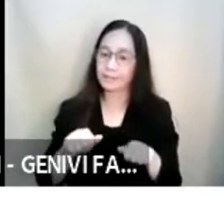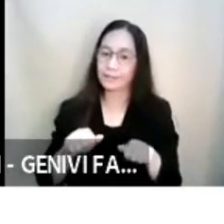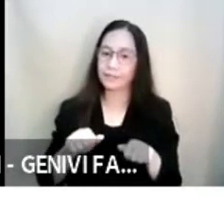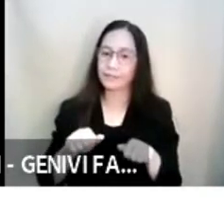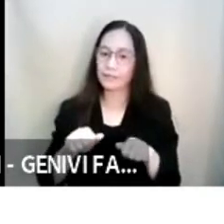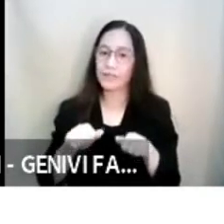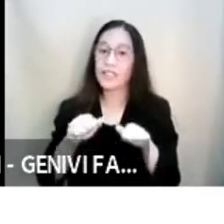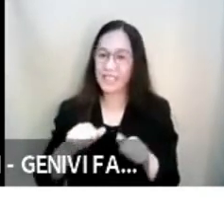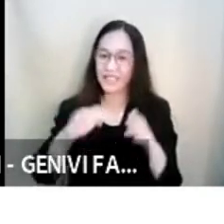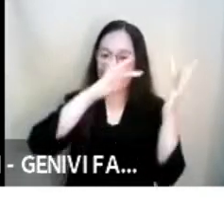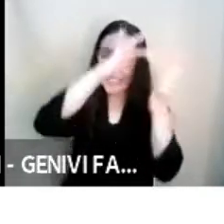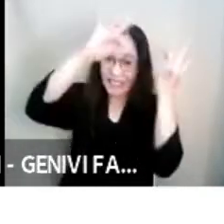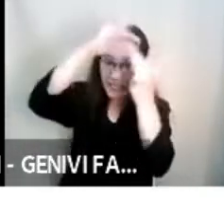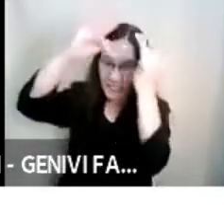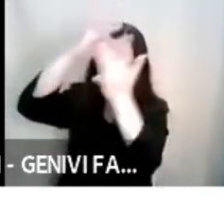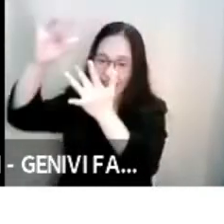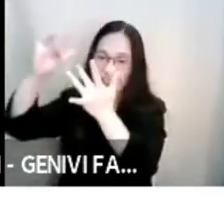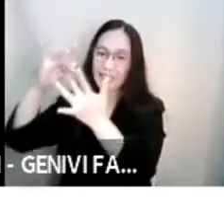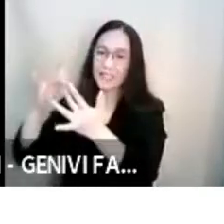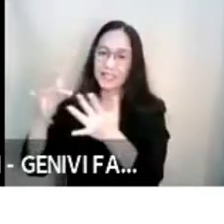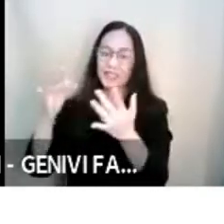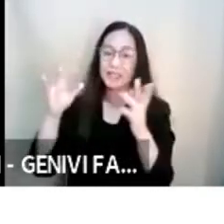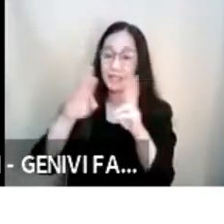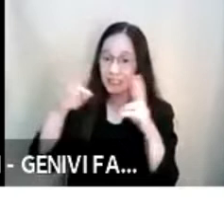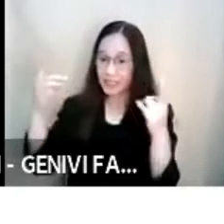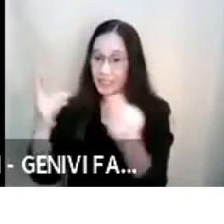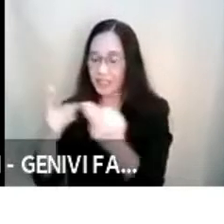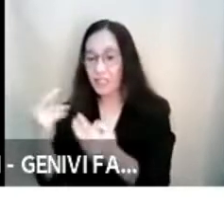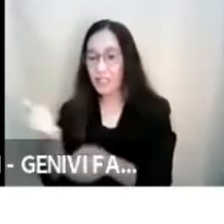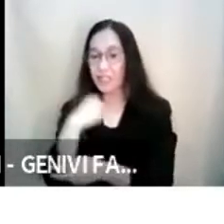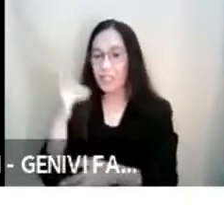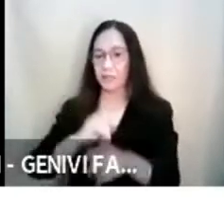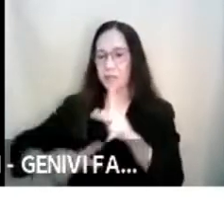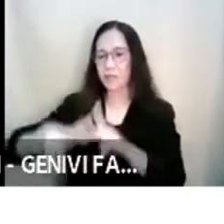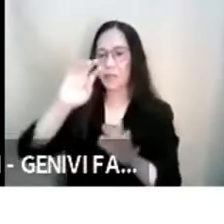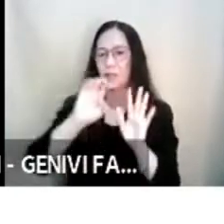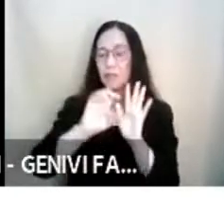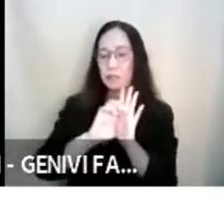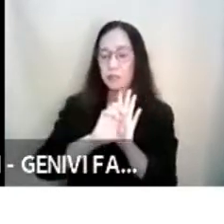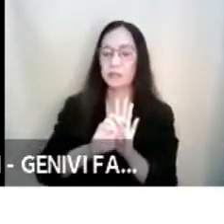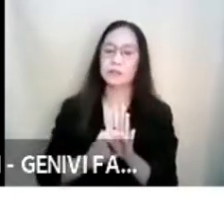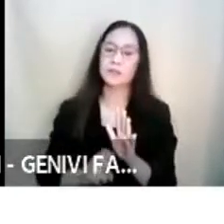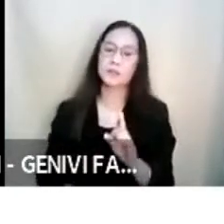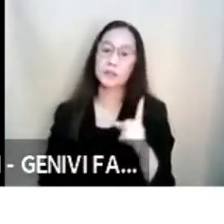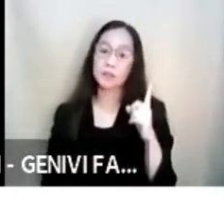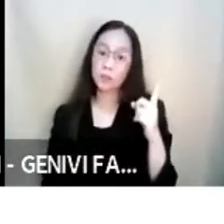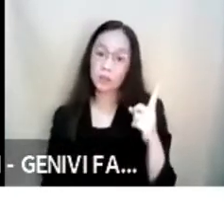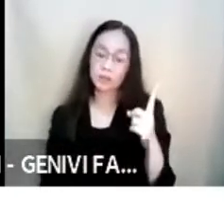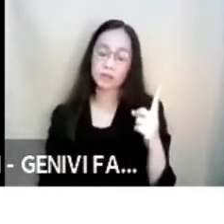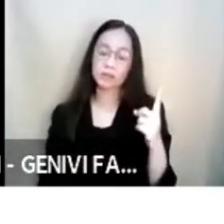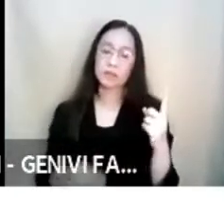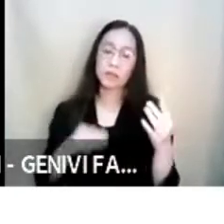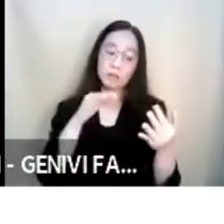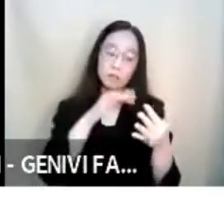parang interact with and relate with other people properly. So for example, we had one instance, we had one